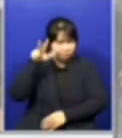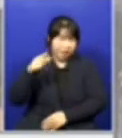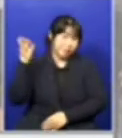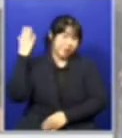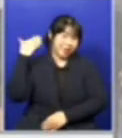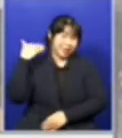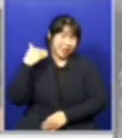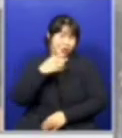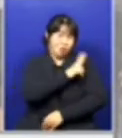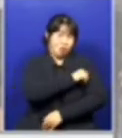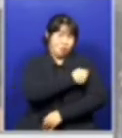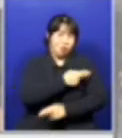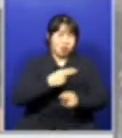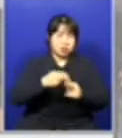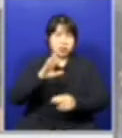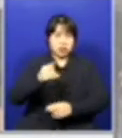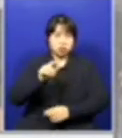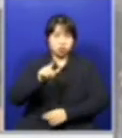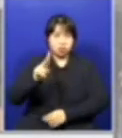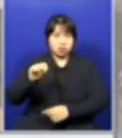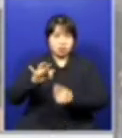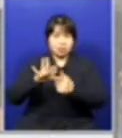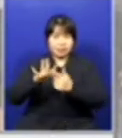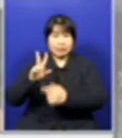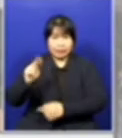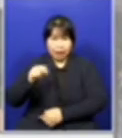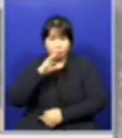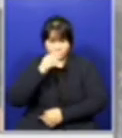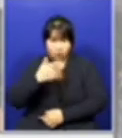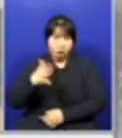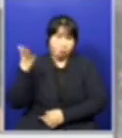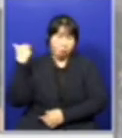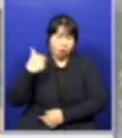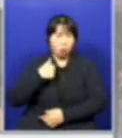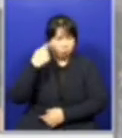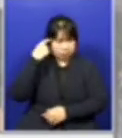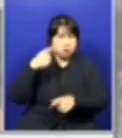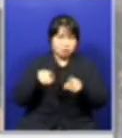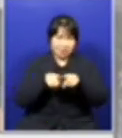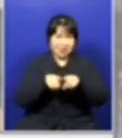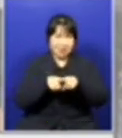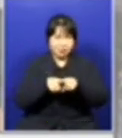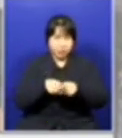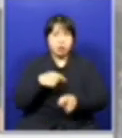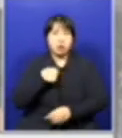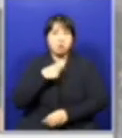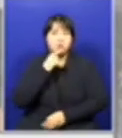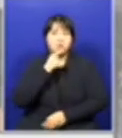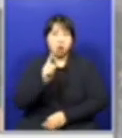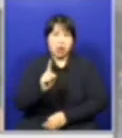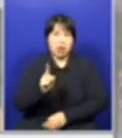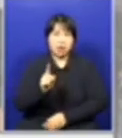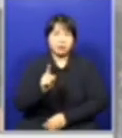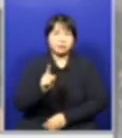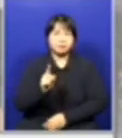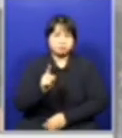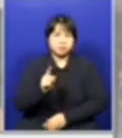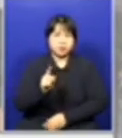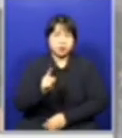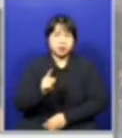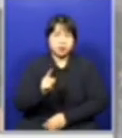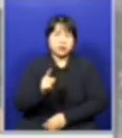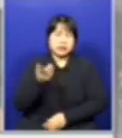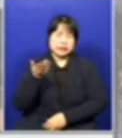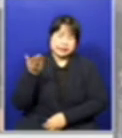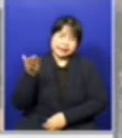ดเมื่อคืนนี้มีแนวคิดเหมือนกันครับท่านประธานผมจึงต้องบอกว่าท่านบริ